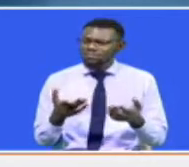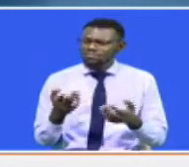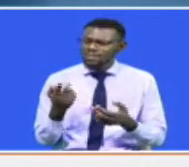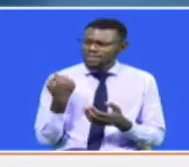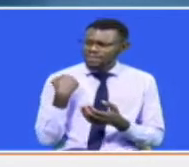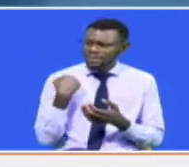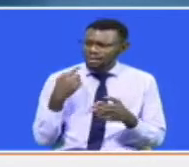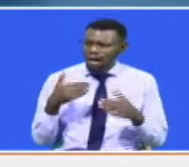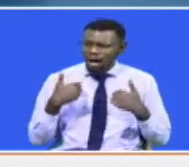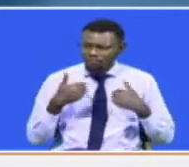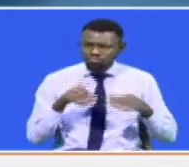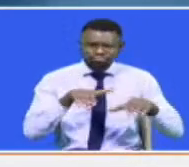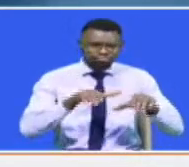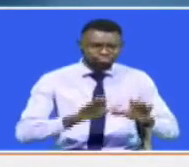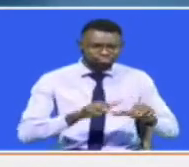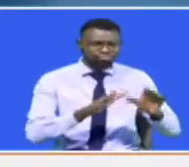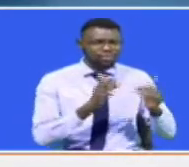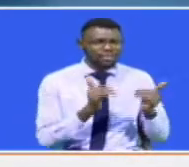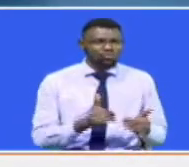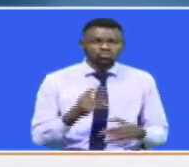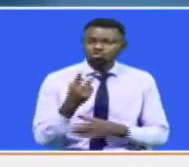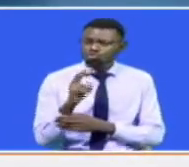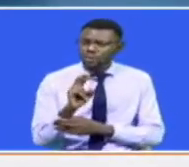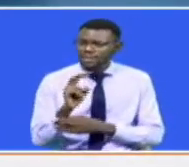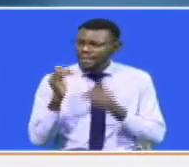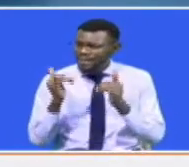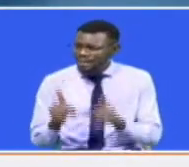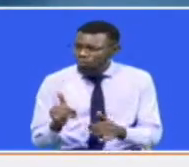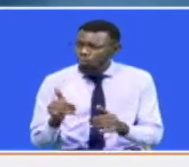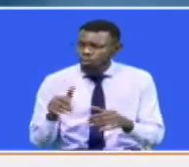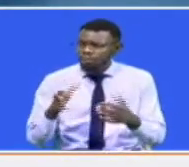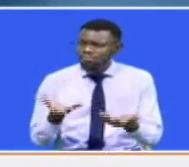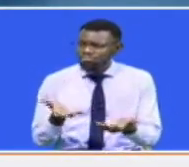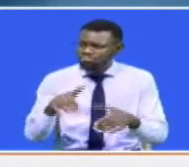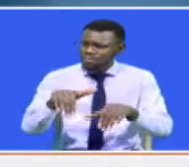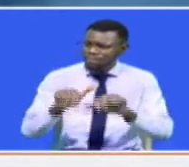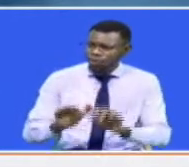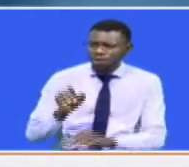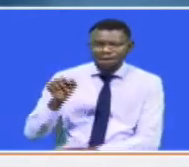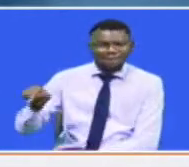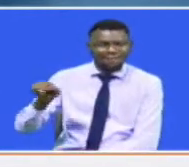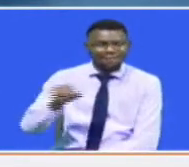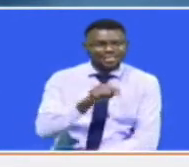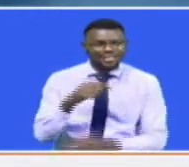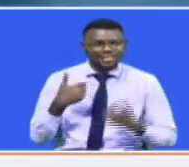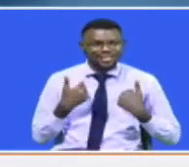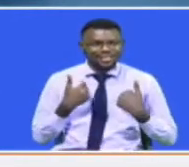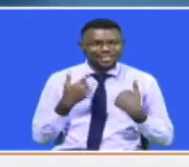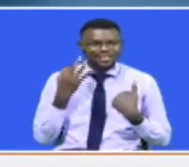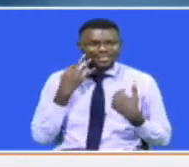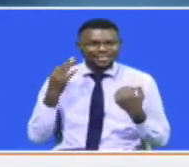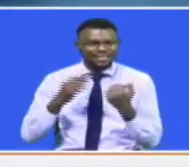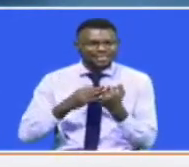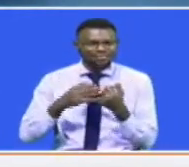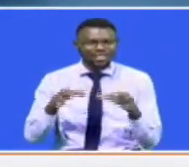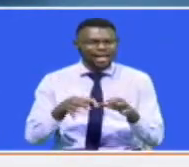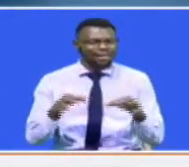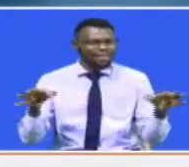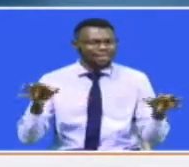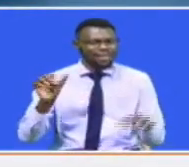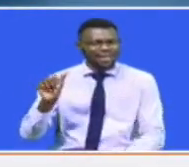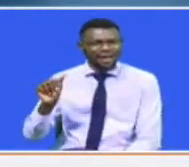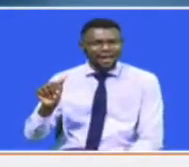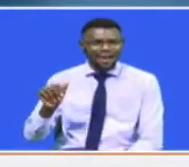yesterday, they were saying that about 20 more graves fresh that have been spotted or sighted in the 800-acre parcel